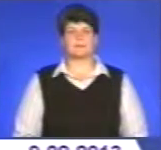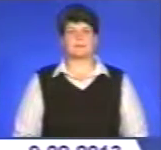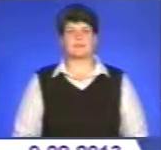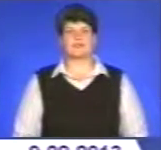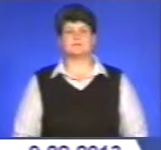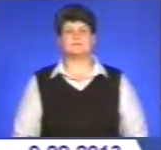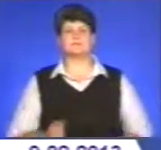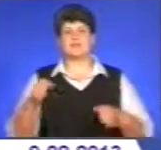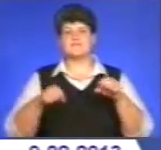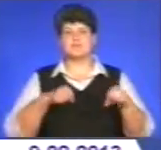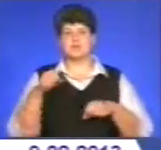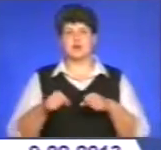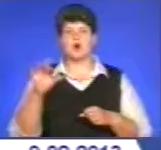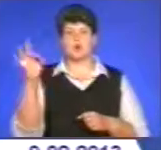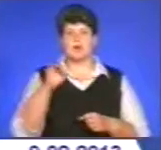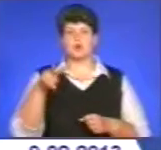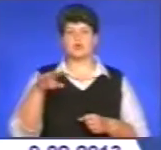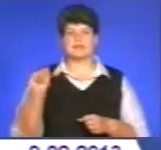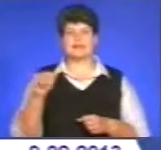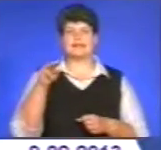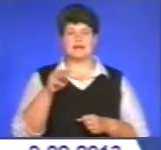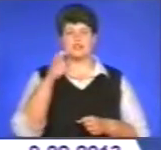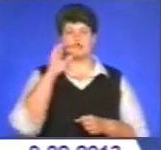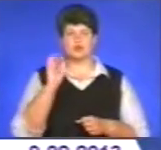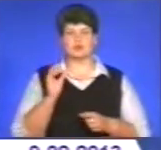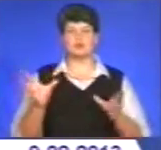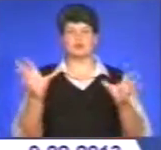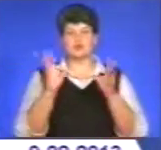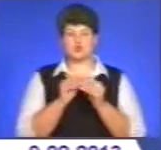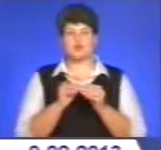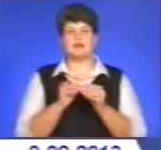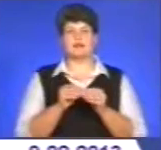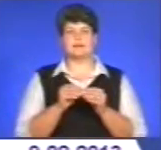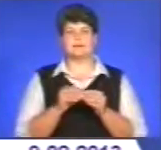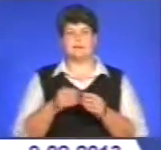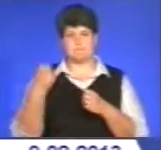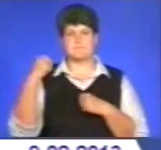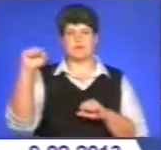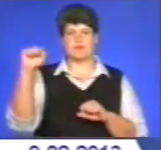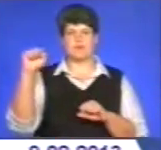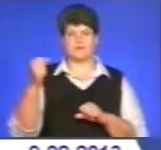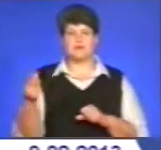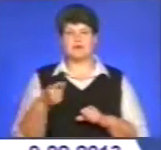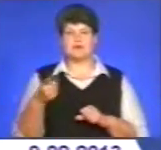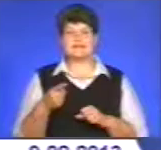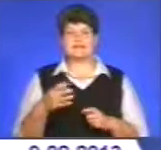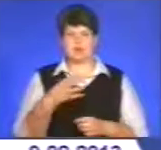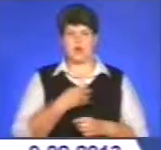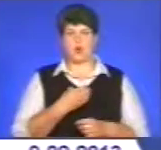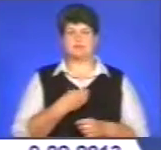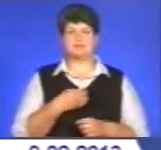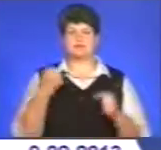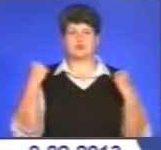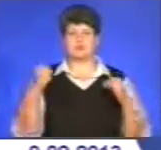Велосипедисти Роман Луцишин і Тарас Шевчук доплюсували перемоги у спортивну скарбницю тернопільців. Із нагородами спортсмени повернулися